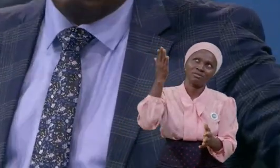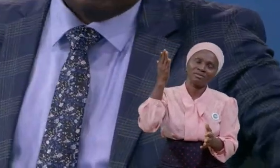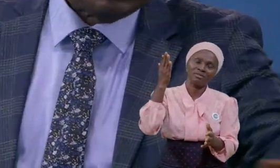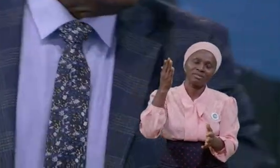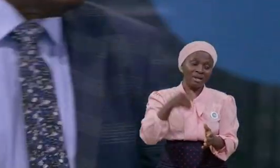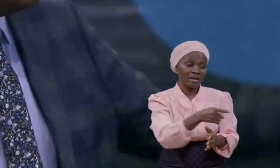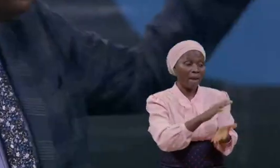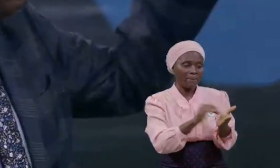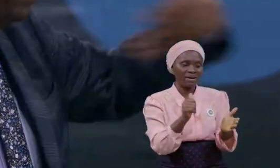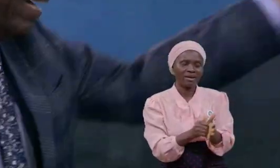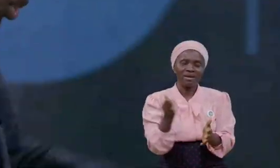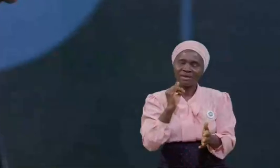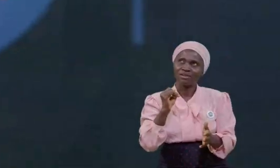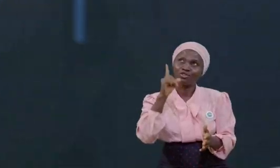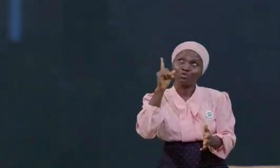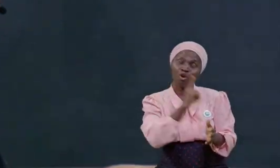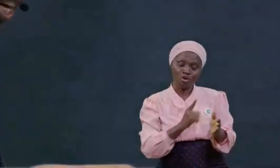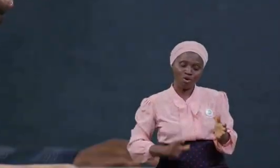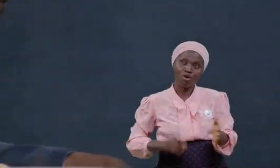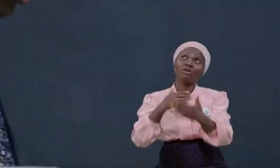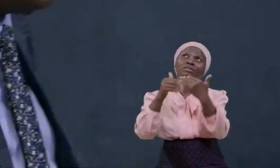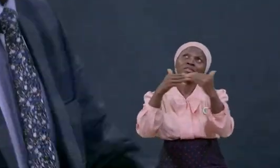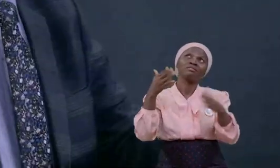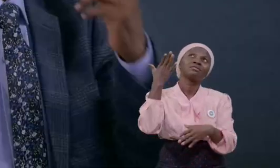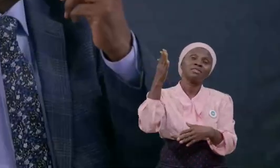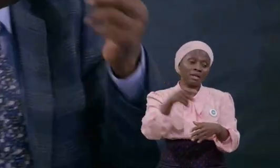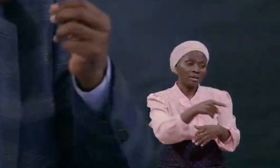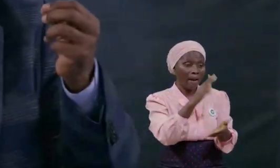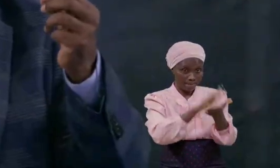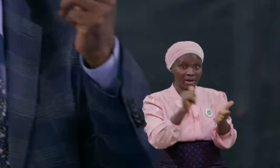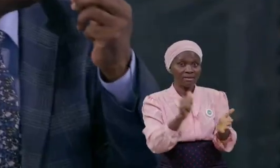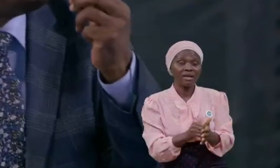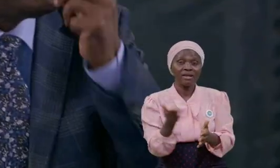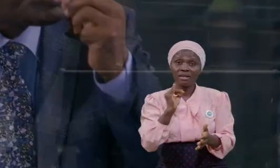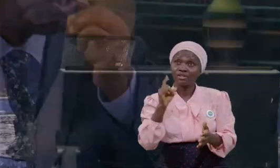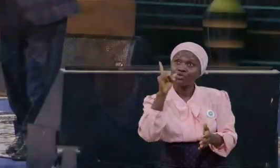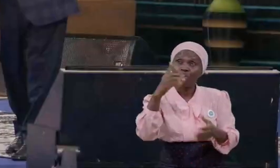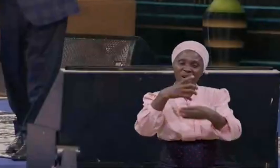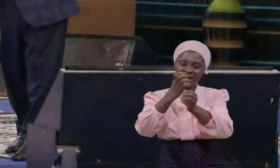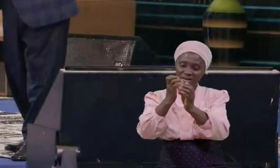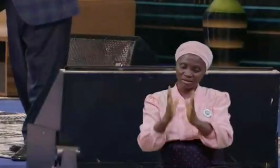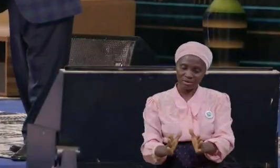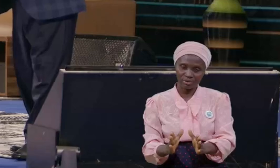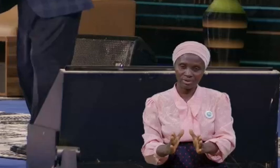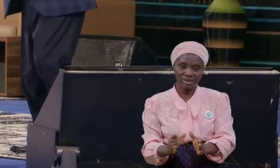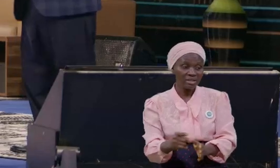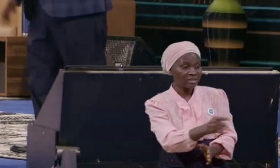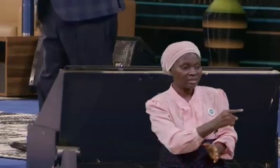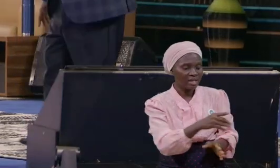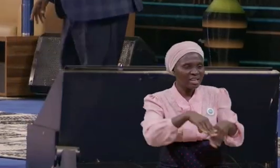seul Seigneur au ciel. Ils croyaient qu'il y a un seul Créateur. Ils donnaient l'affirmation à